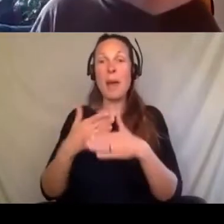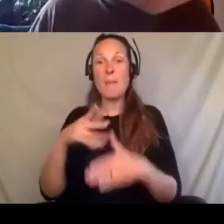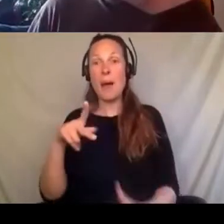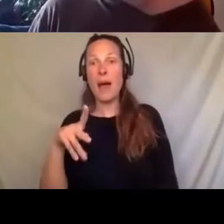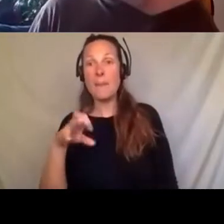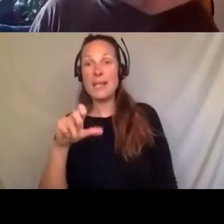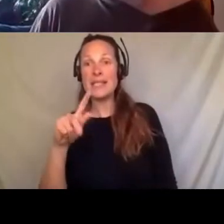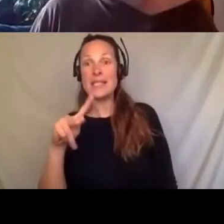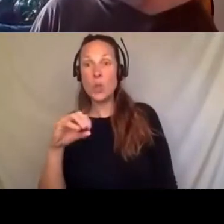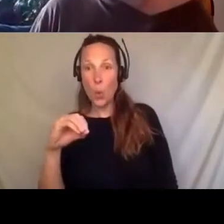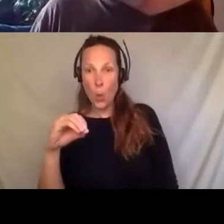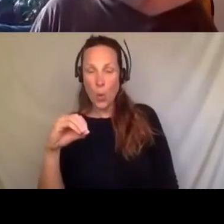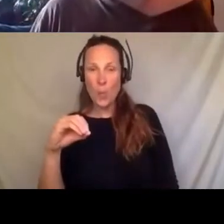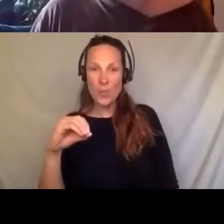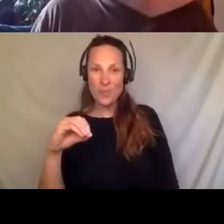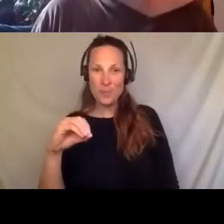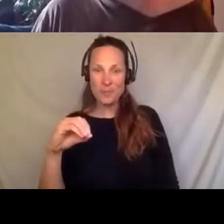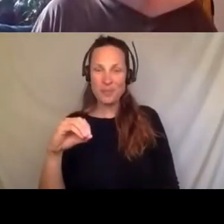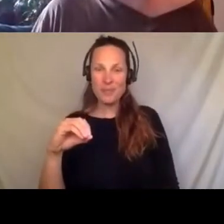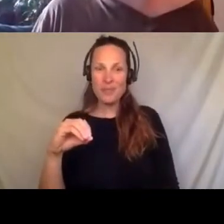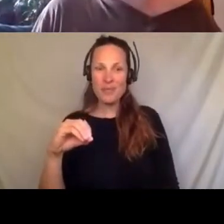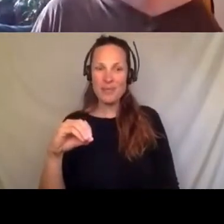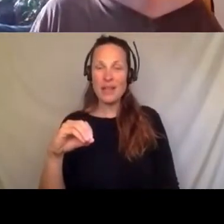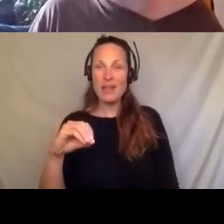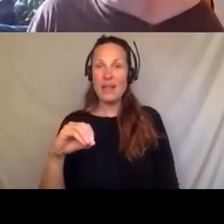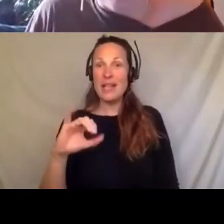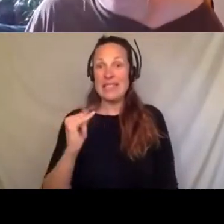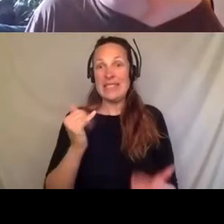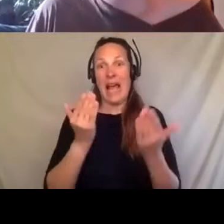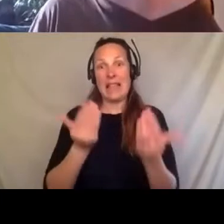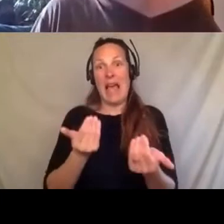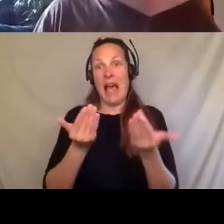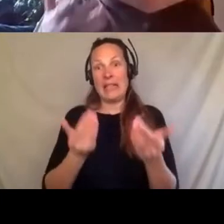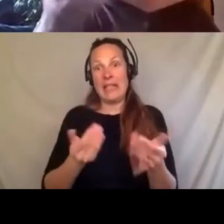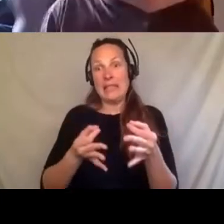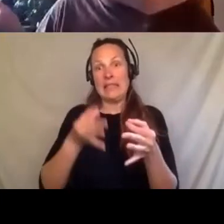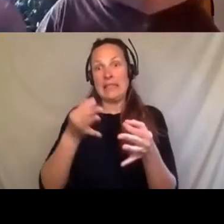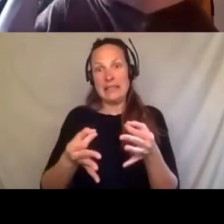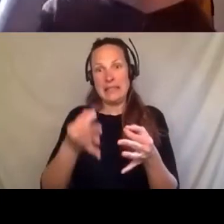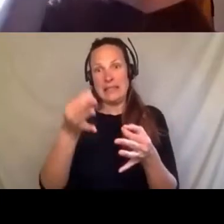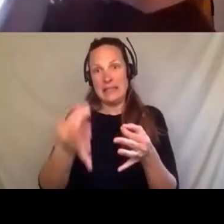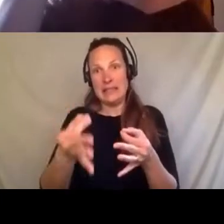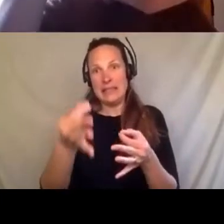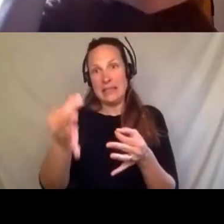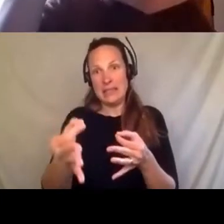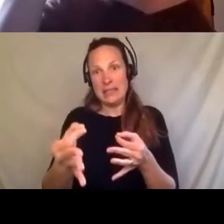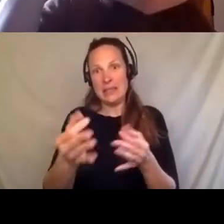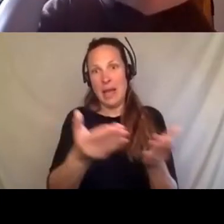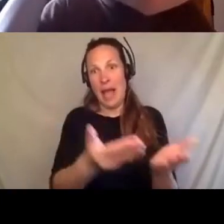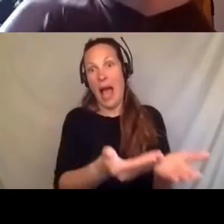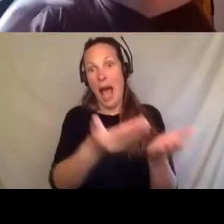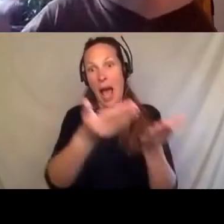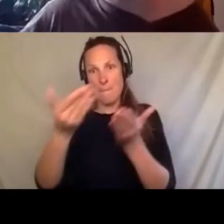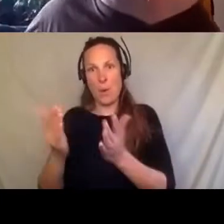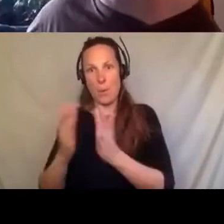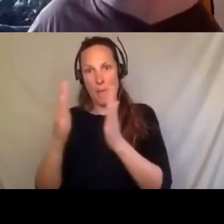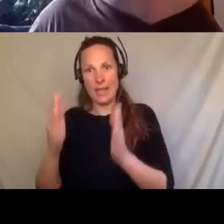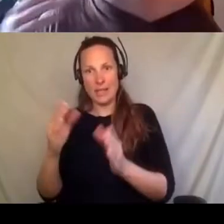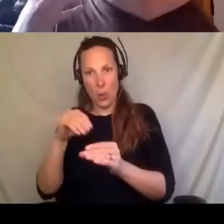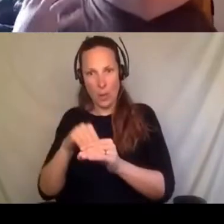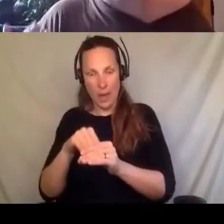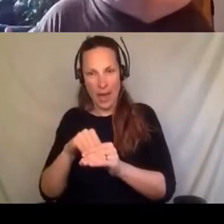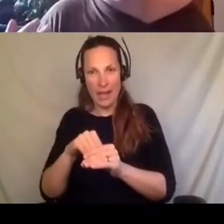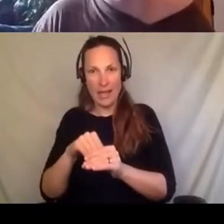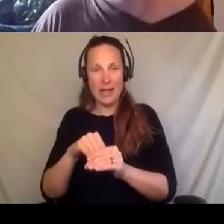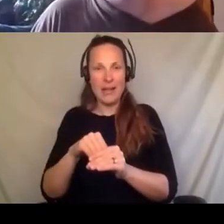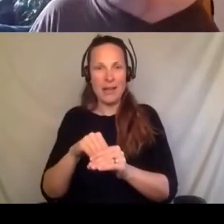pas. Et si vous attendez trop longtemps pour récolter le plant, quand les froids arrivent,